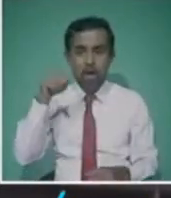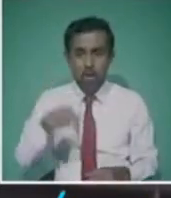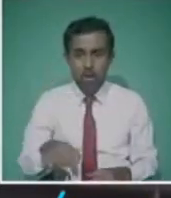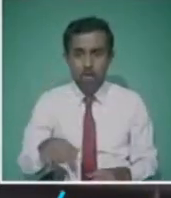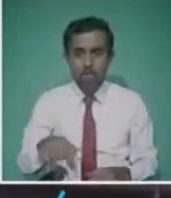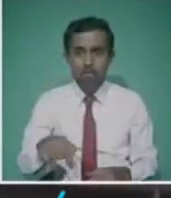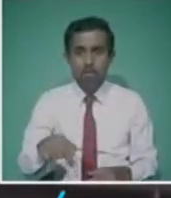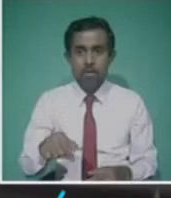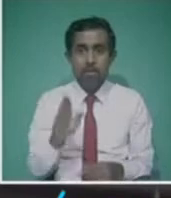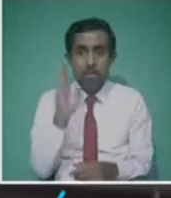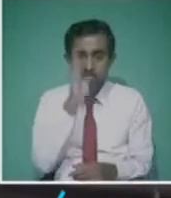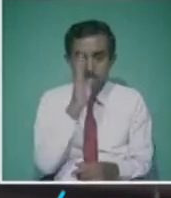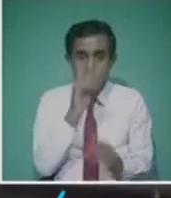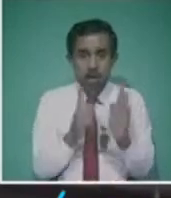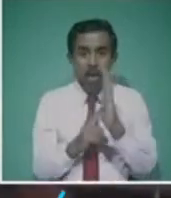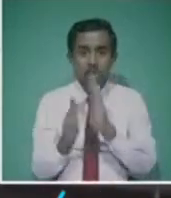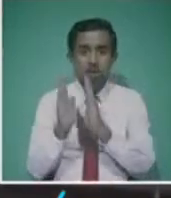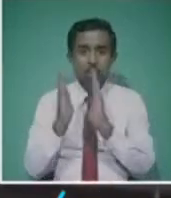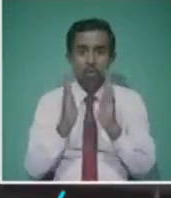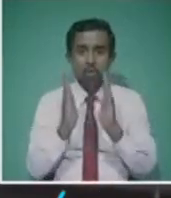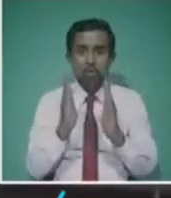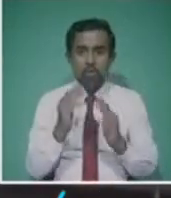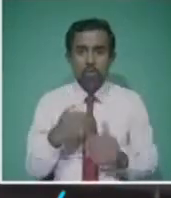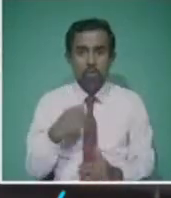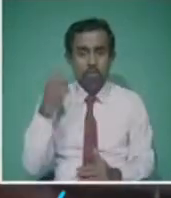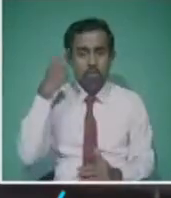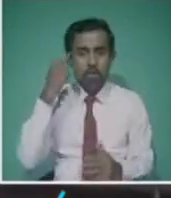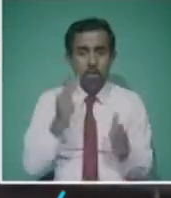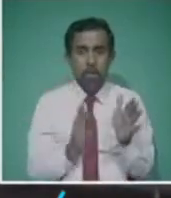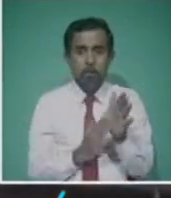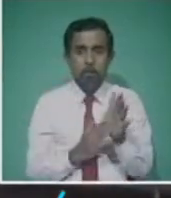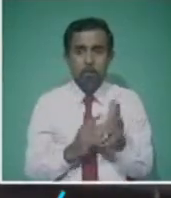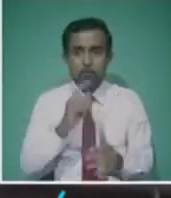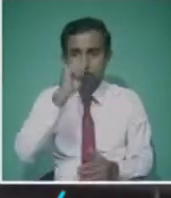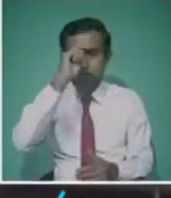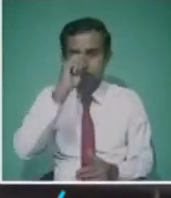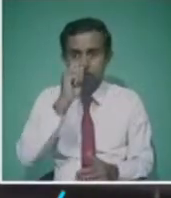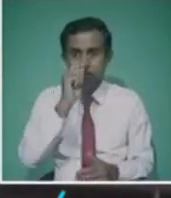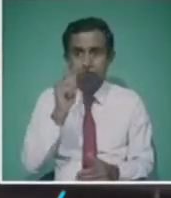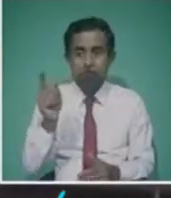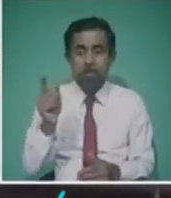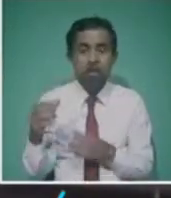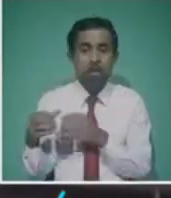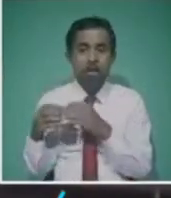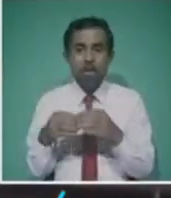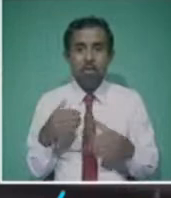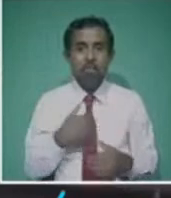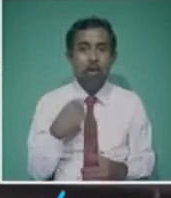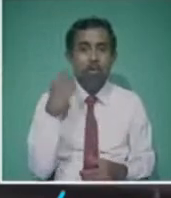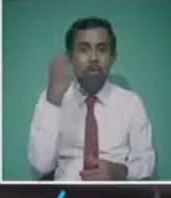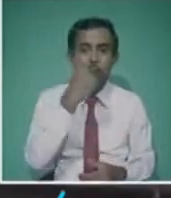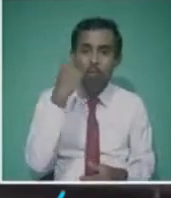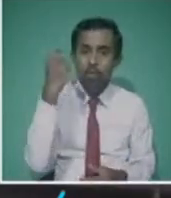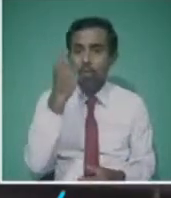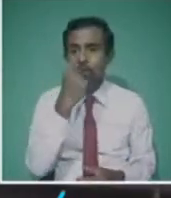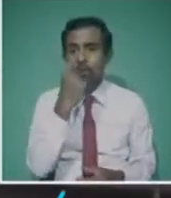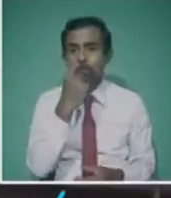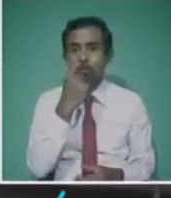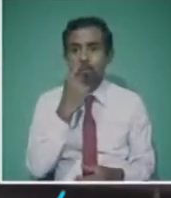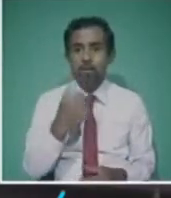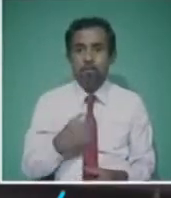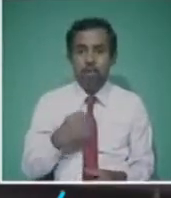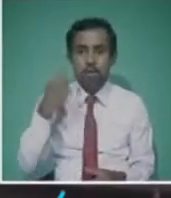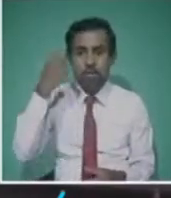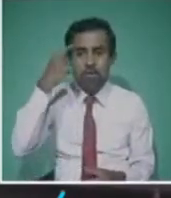ඇවිල්ලා මං හැංගුණා ලයිබ්‍රරි එකේ මට මතකයි අර මහින්දානන්ද ලුද්ගවගේ ඇවිත්තුවාලා කට්ටිය මාව හොයනවා මං